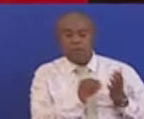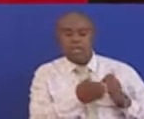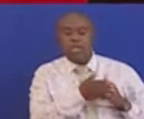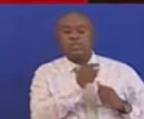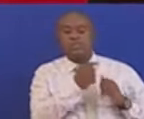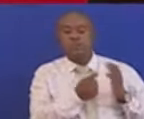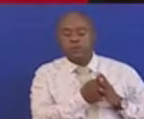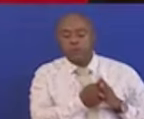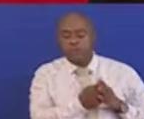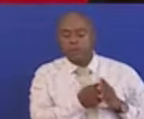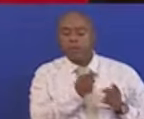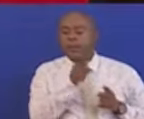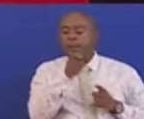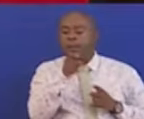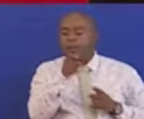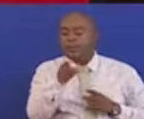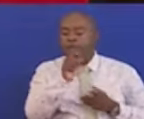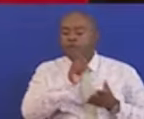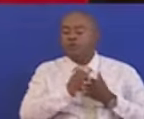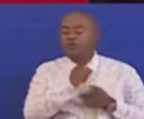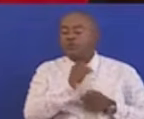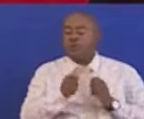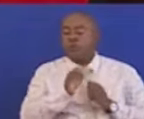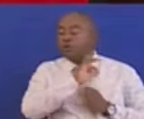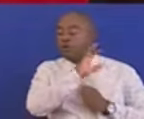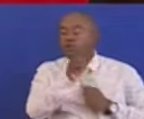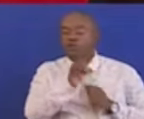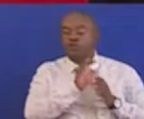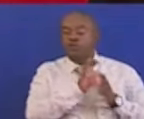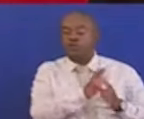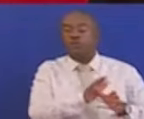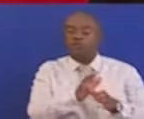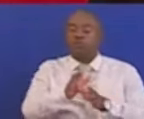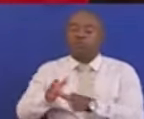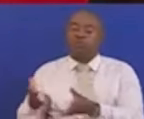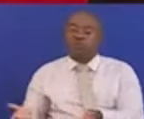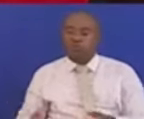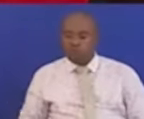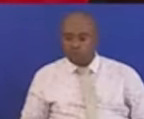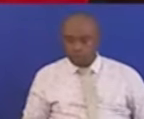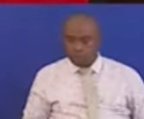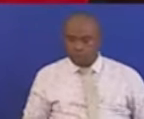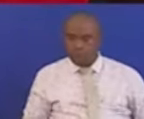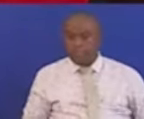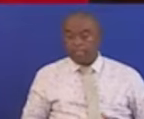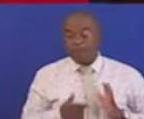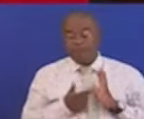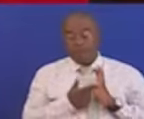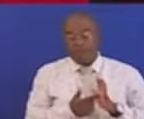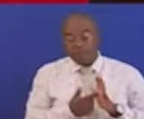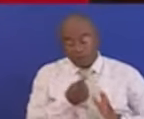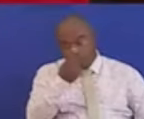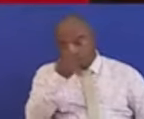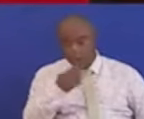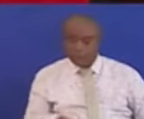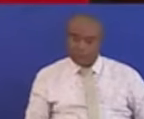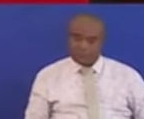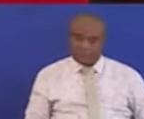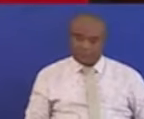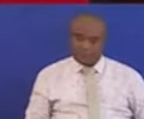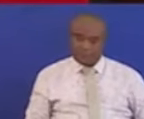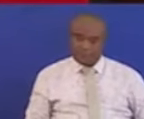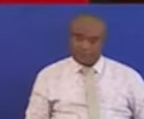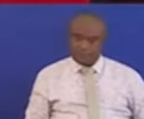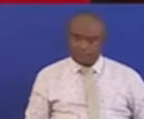lilit MH eshima mwen kiti Yam etelek zwa MH eshima mwen kiti NATO mfo mmoja na hili Nil zung hata kwenye mk wa